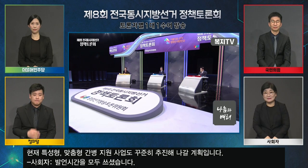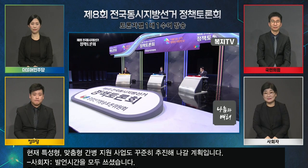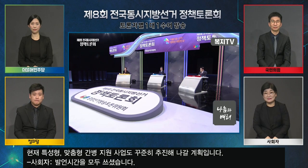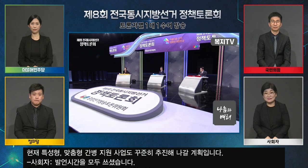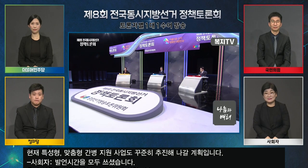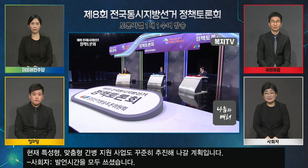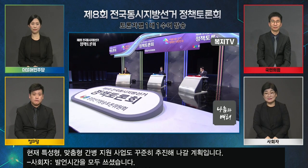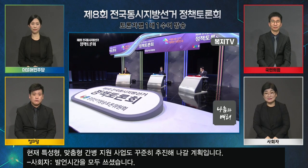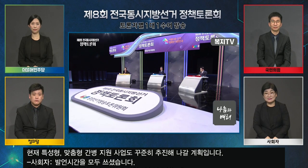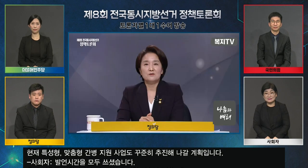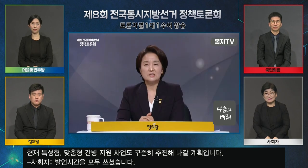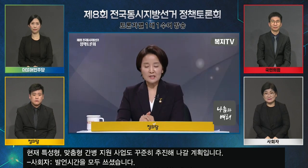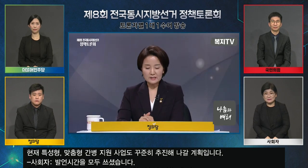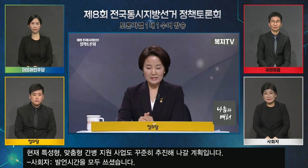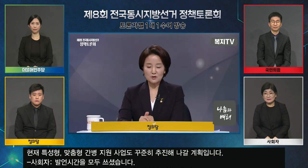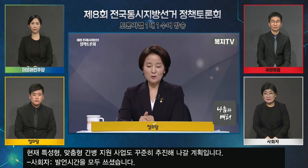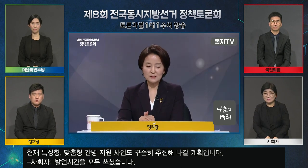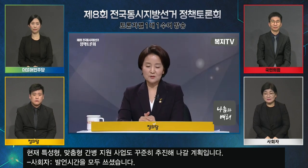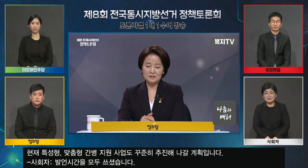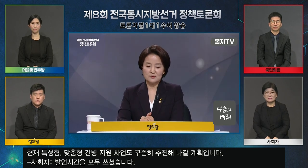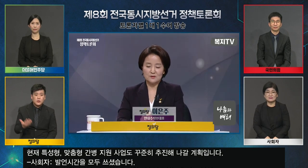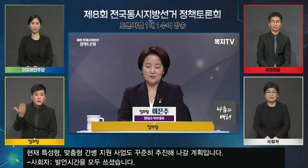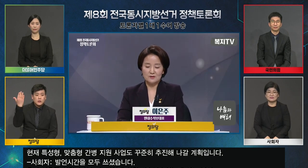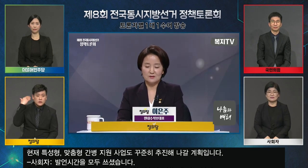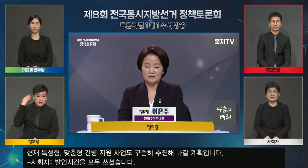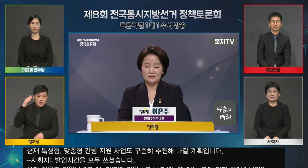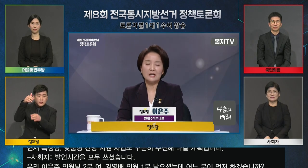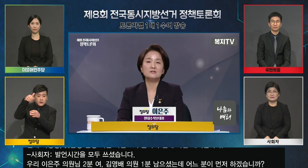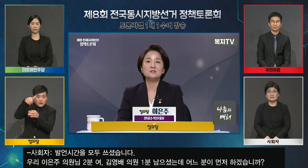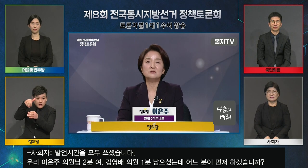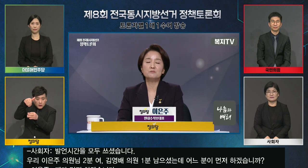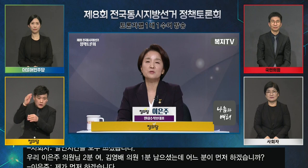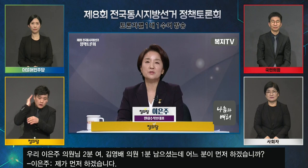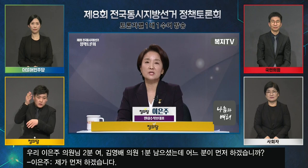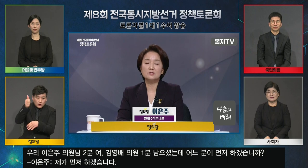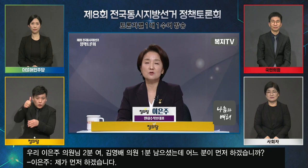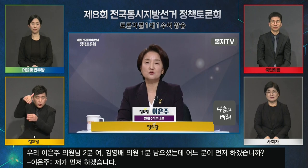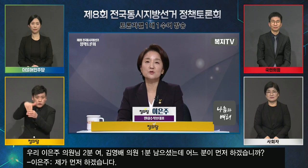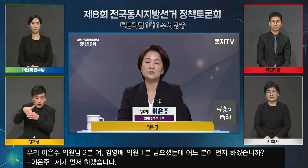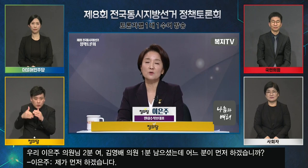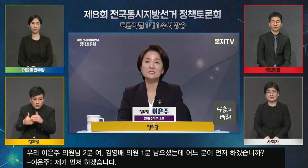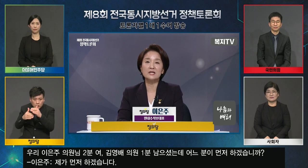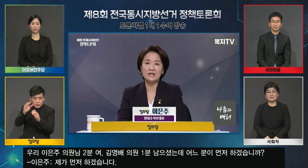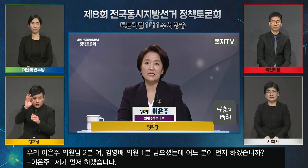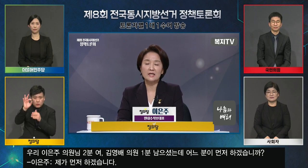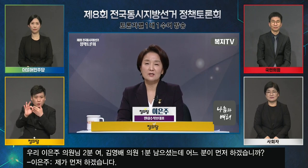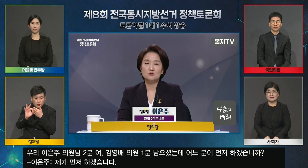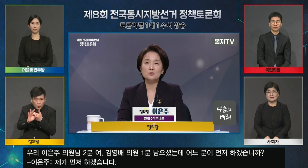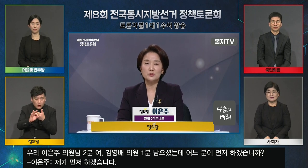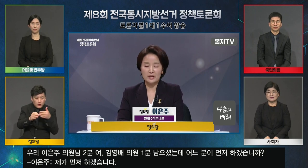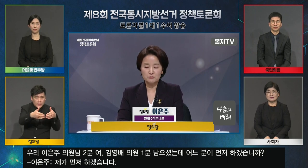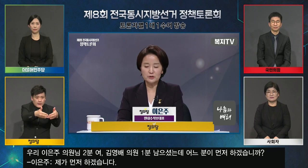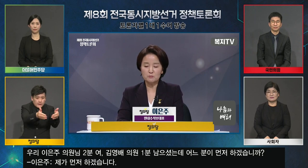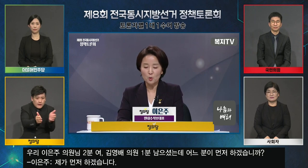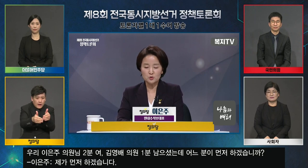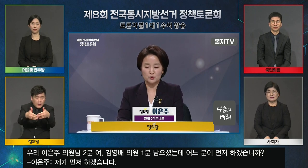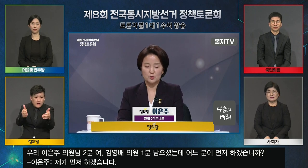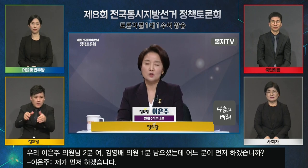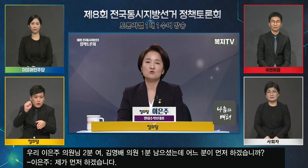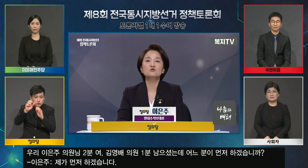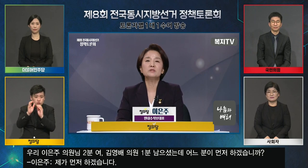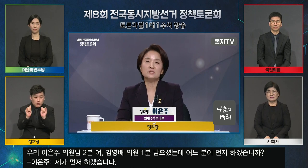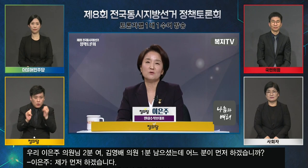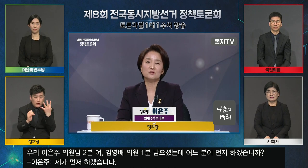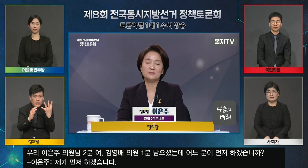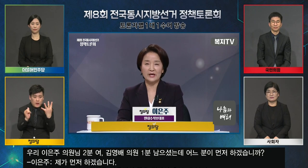네. 지난 대선 과정에서 당선인을 비롯해서 주요 정당의 후보 4분이 모두